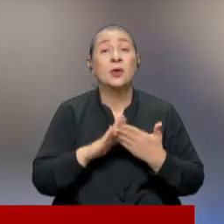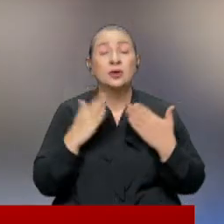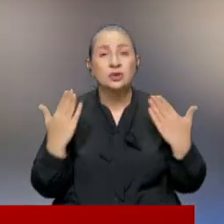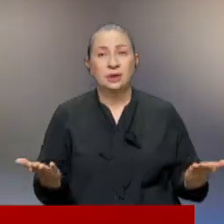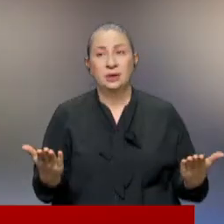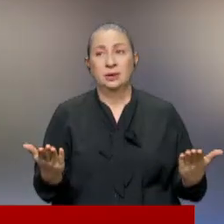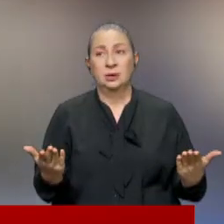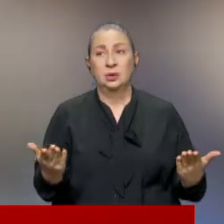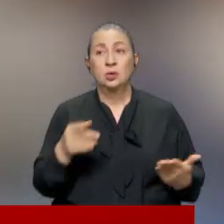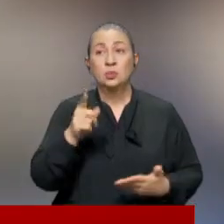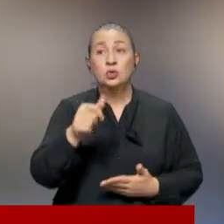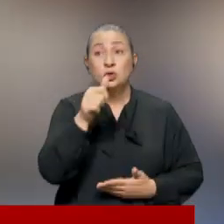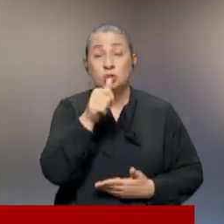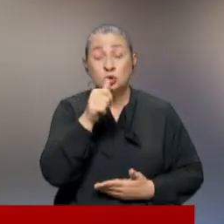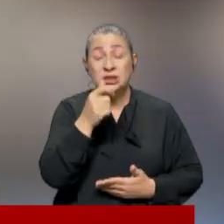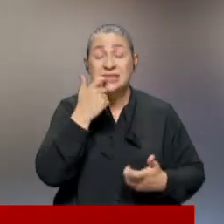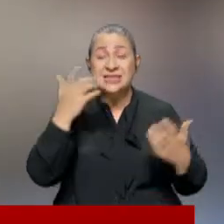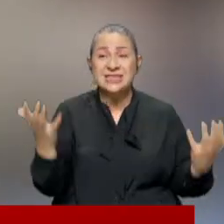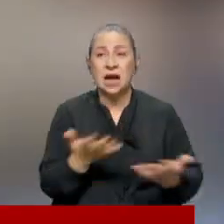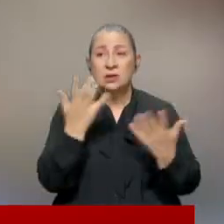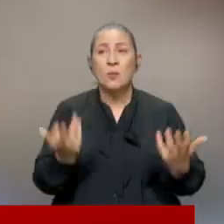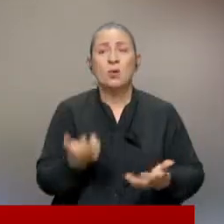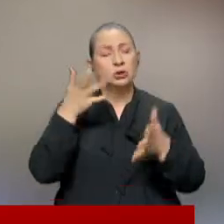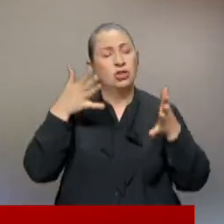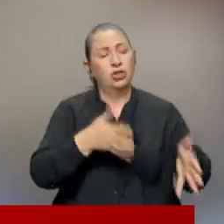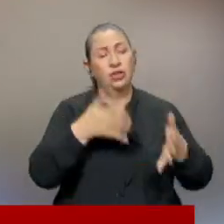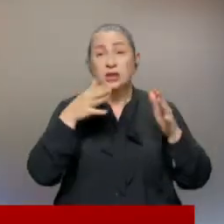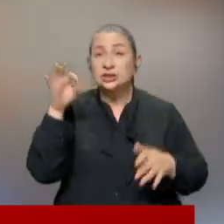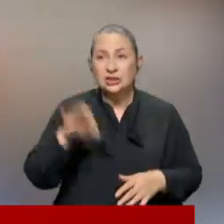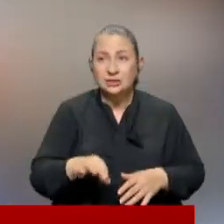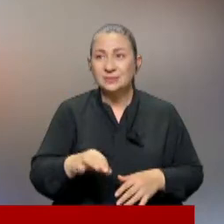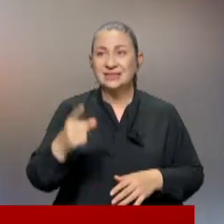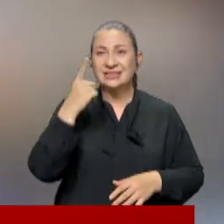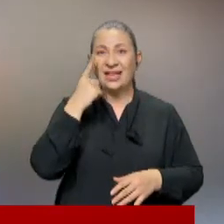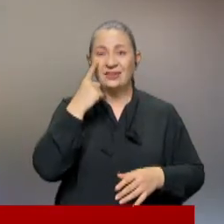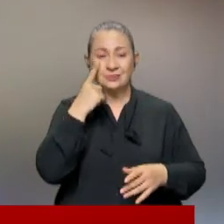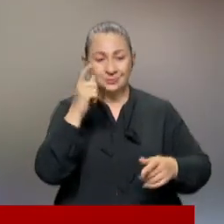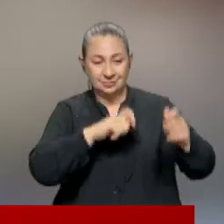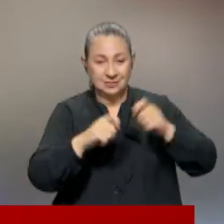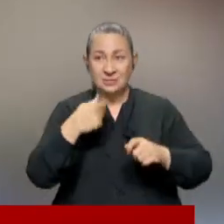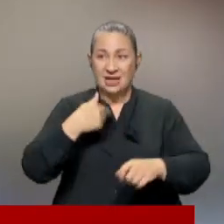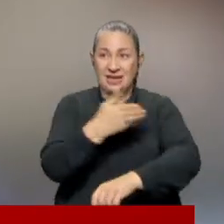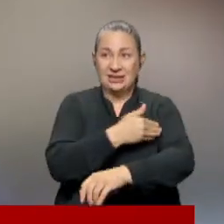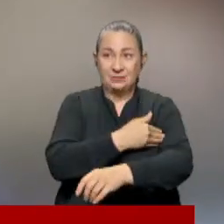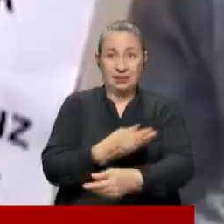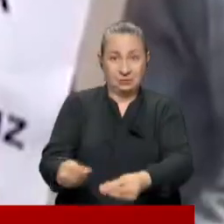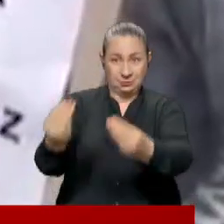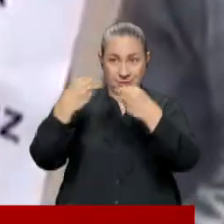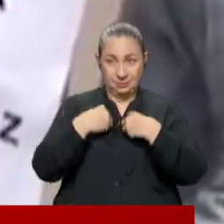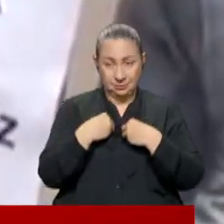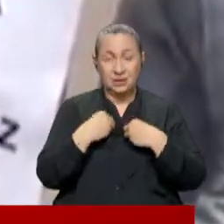arkadaşlar. Bu su yıllardır boşa aktı. Şimdi devlet yatırımlarıyla bize hizmet olarak